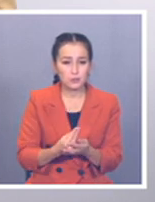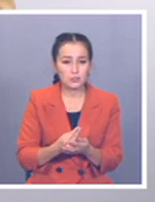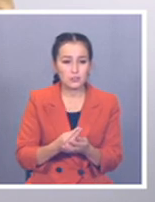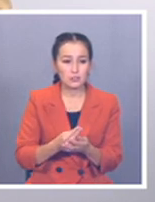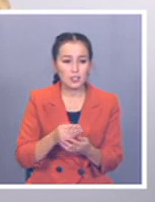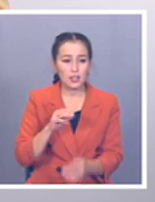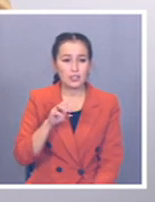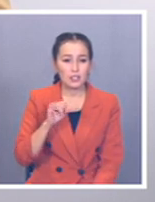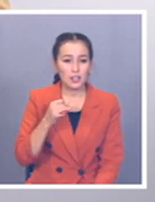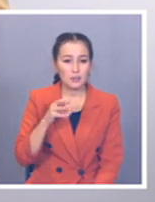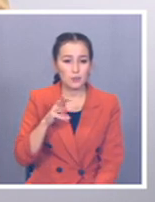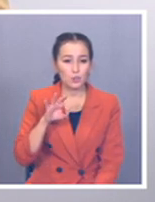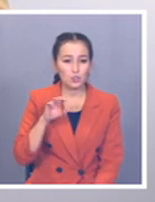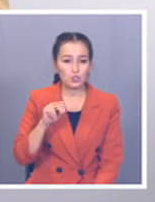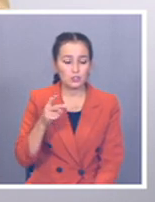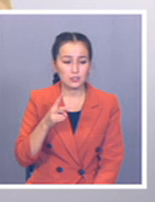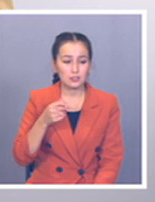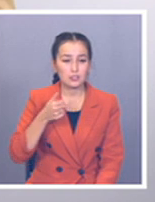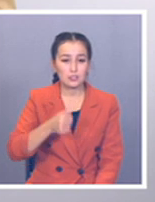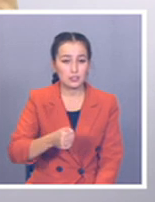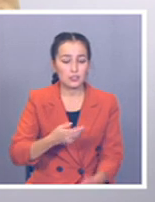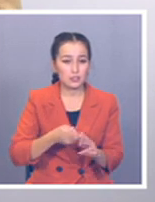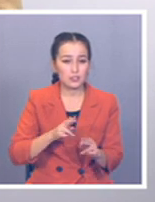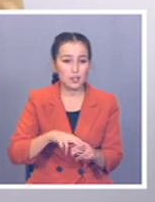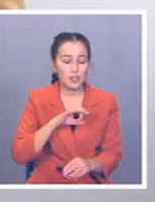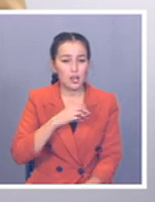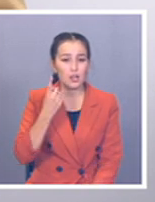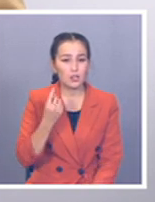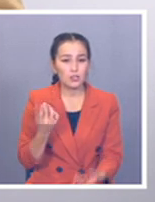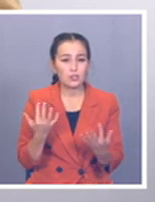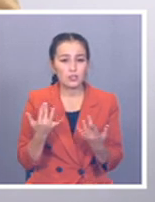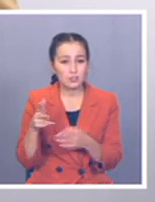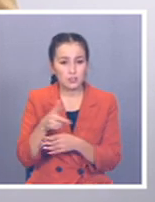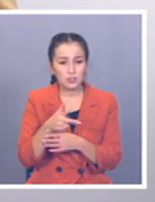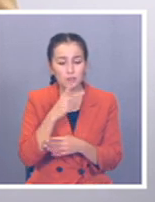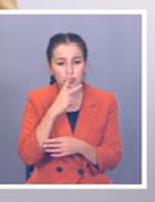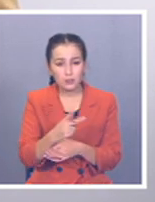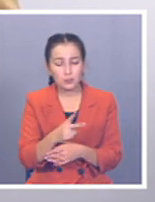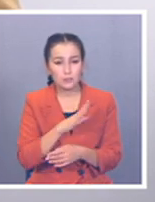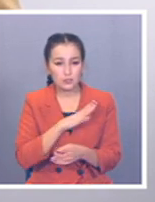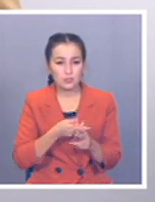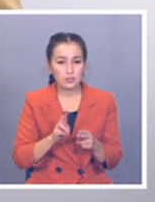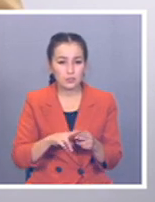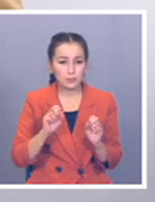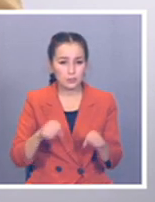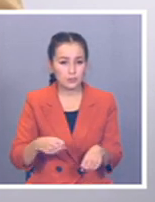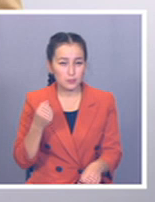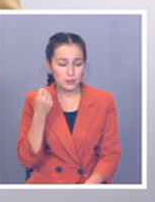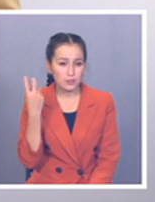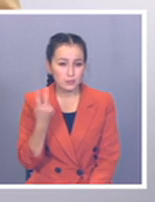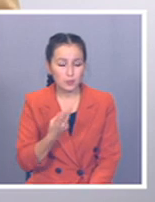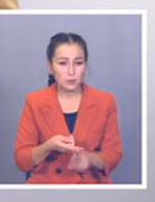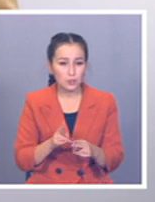Time Watch батырмасын басу керек. Сол арқылы күніне қанша бейне қаралғанын көре алады. Бұл сол